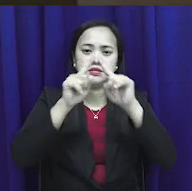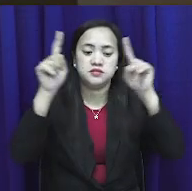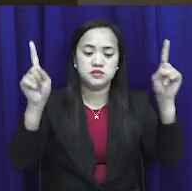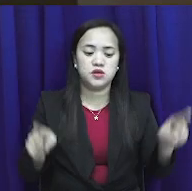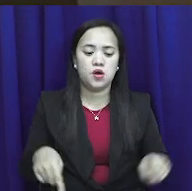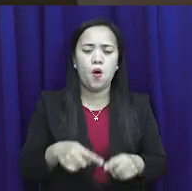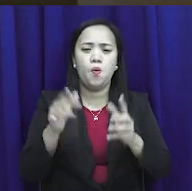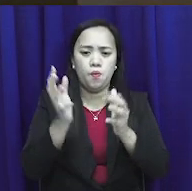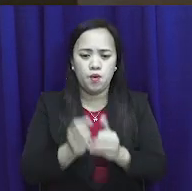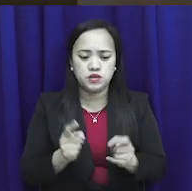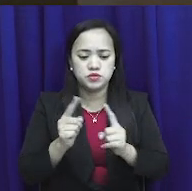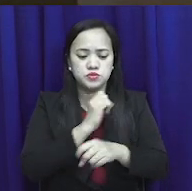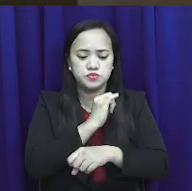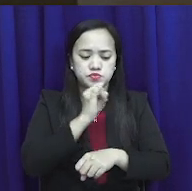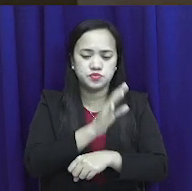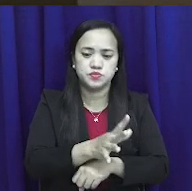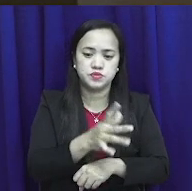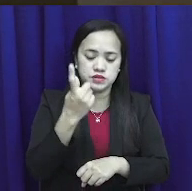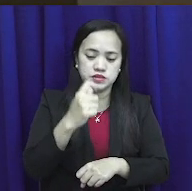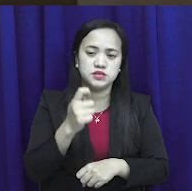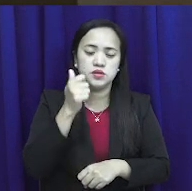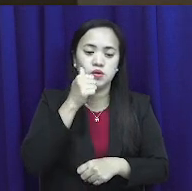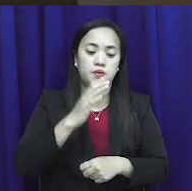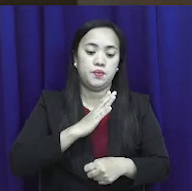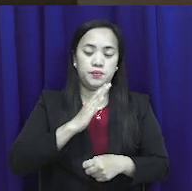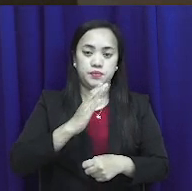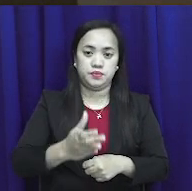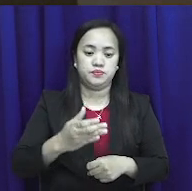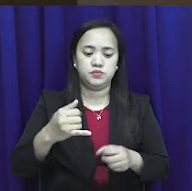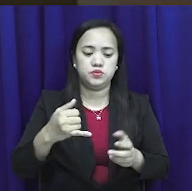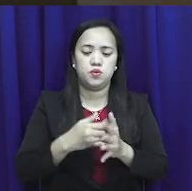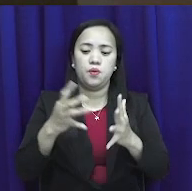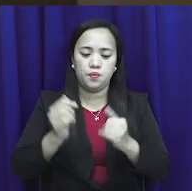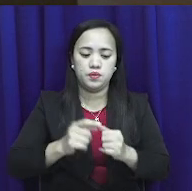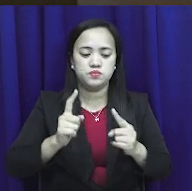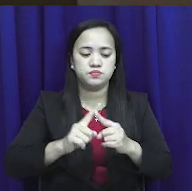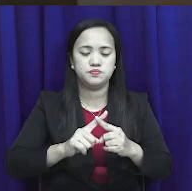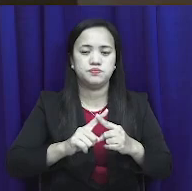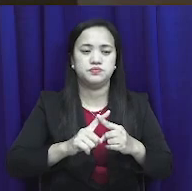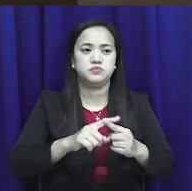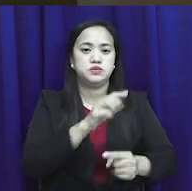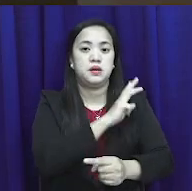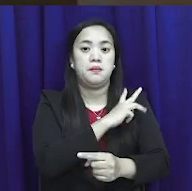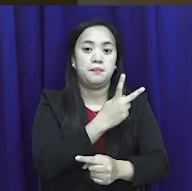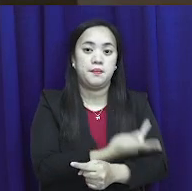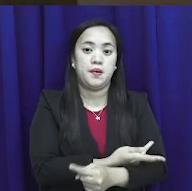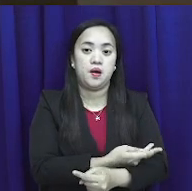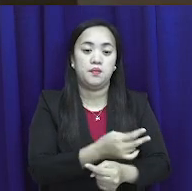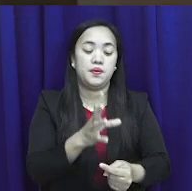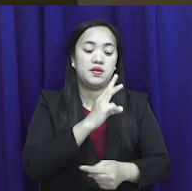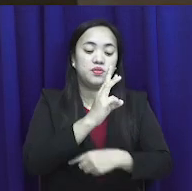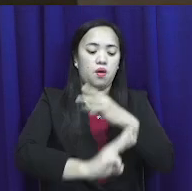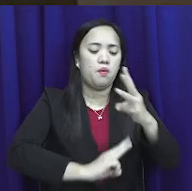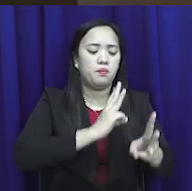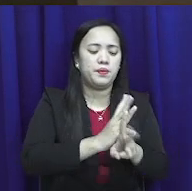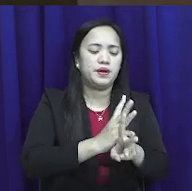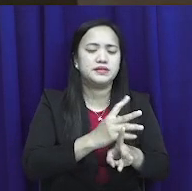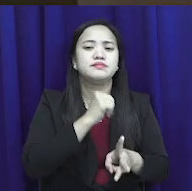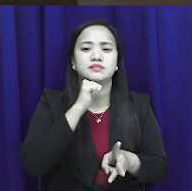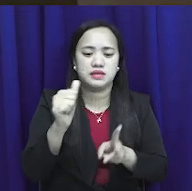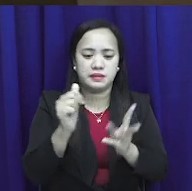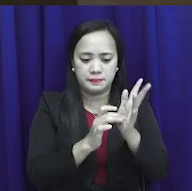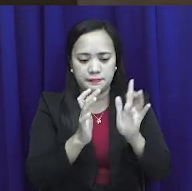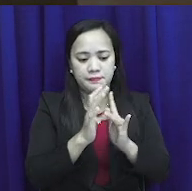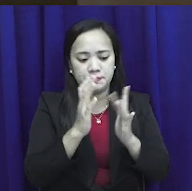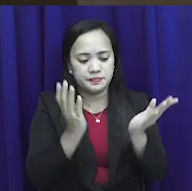women na i ano Iyung they trying to empower them with the worldly and biblical philosophy that when they